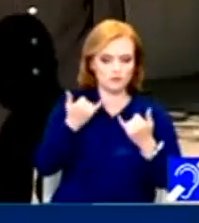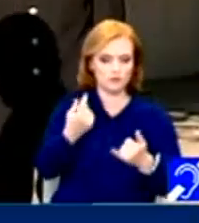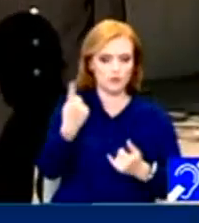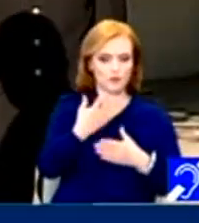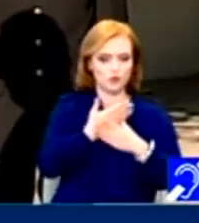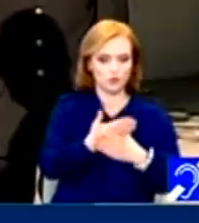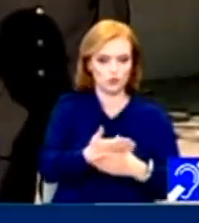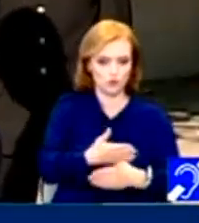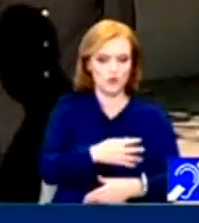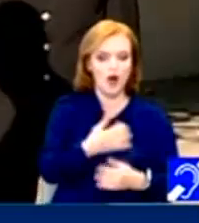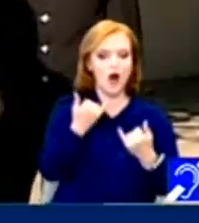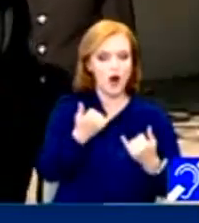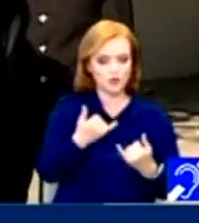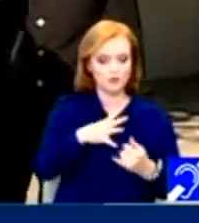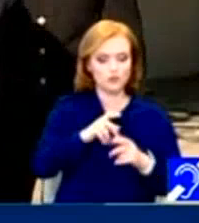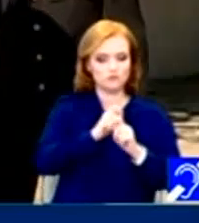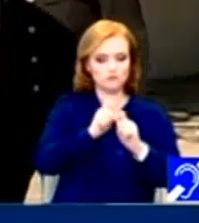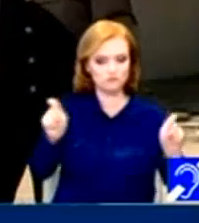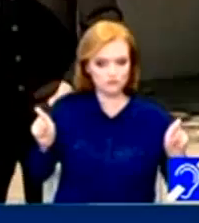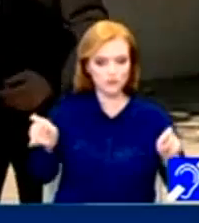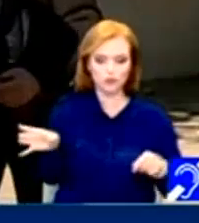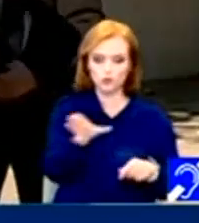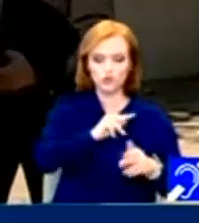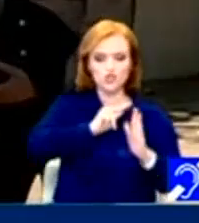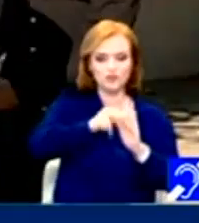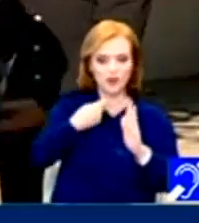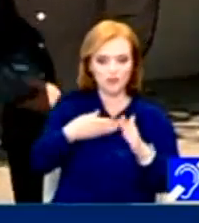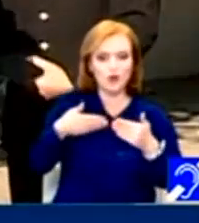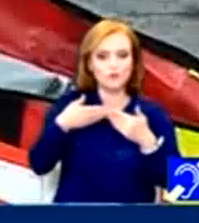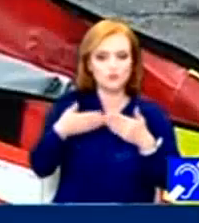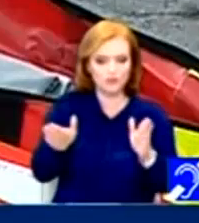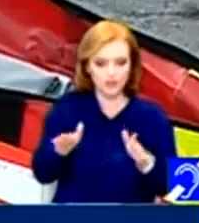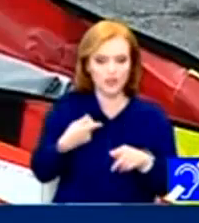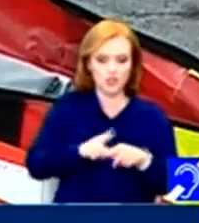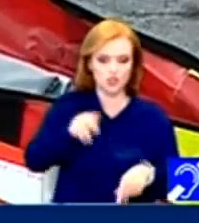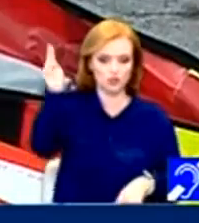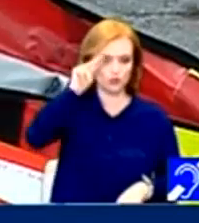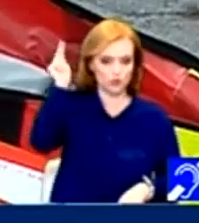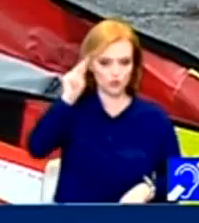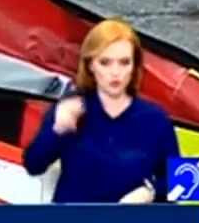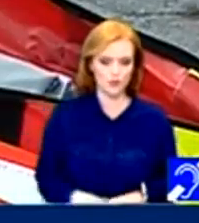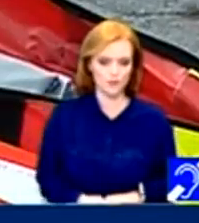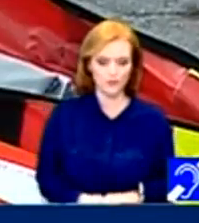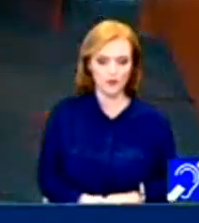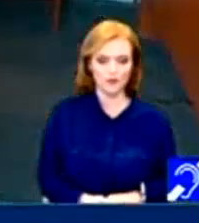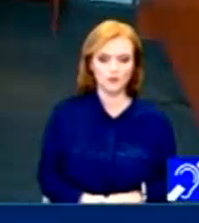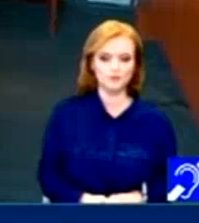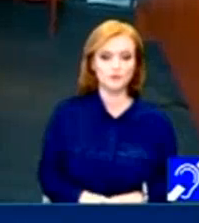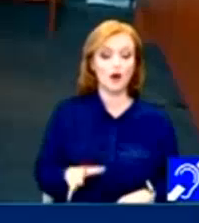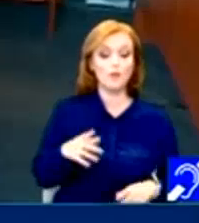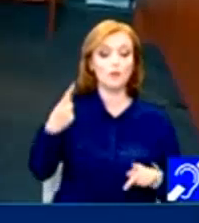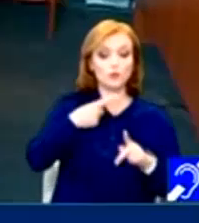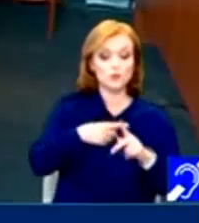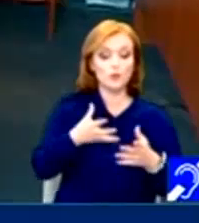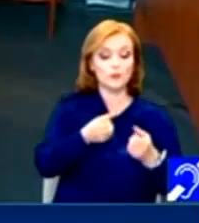fost înmânate certificatele de absolvire. Tot astăzi, guvernul Poloniei a donat Inspectoratului General pentru Situații de Urgență un echipament